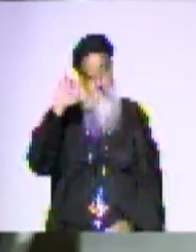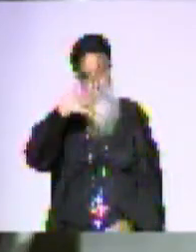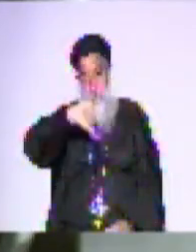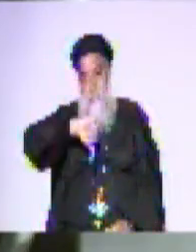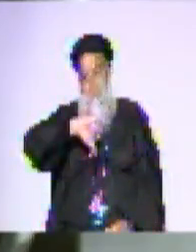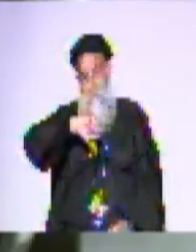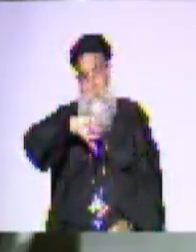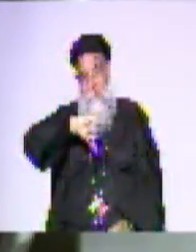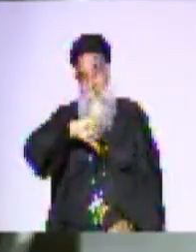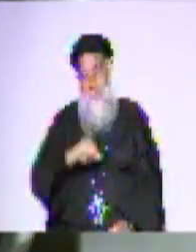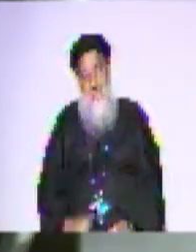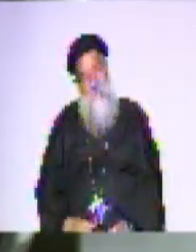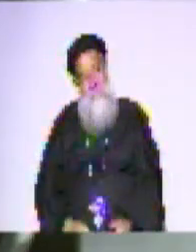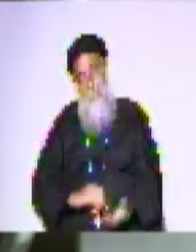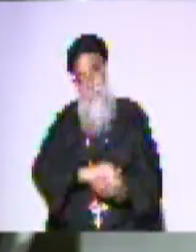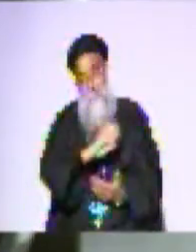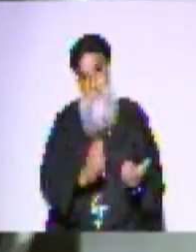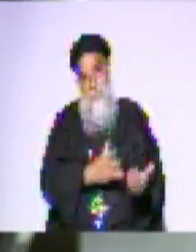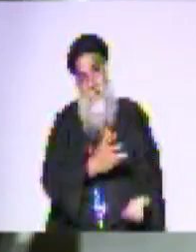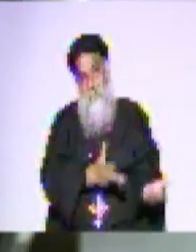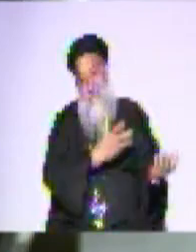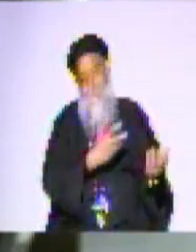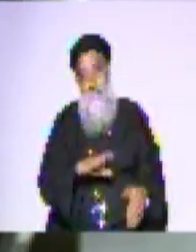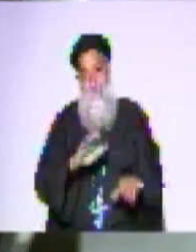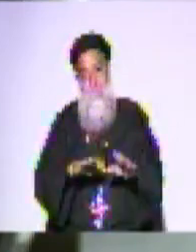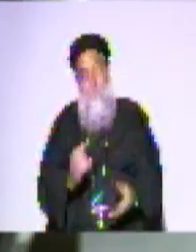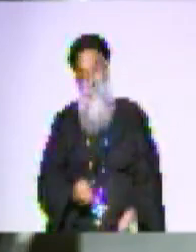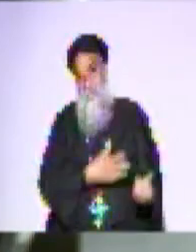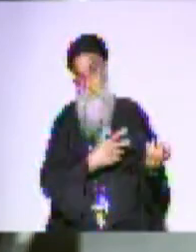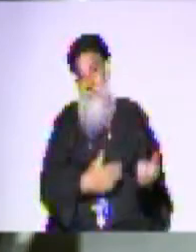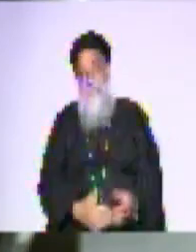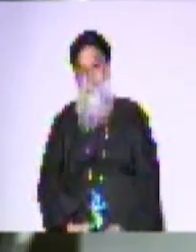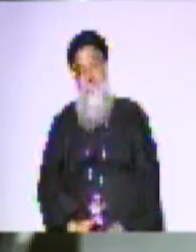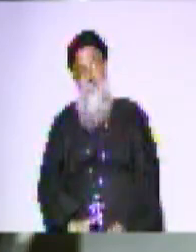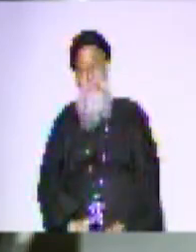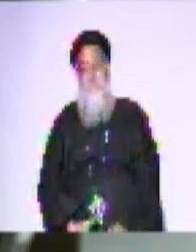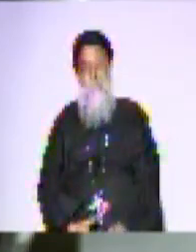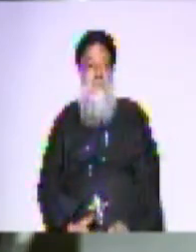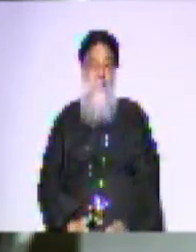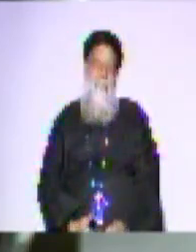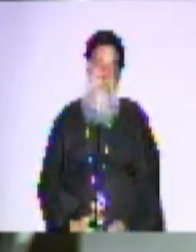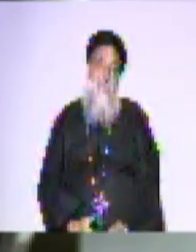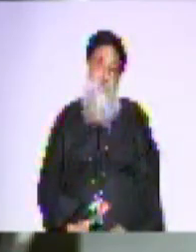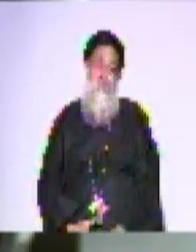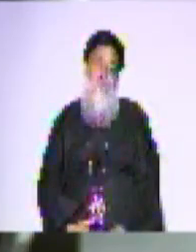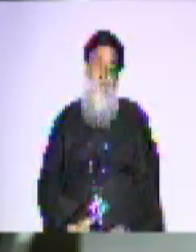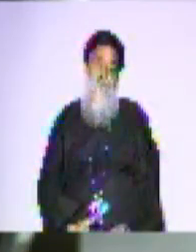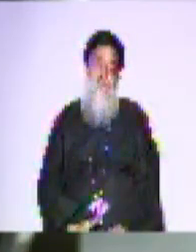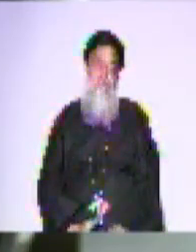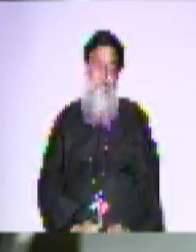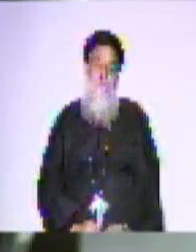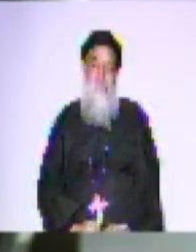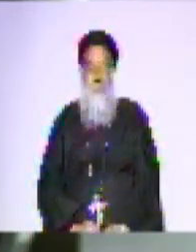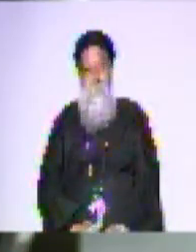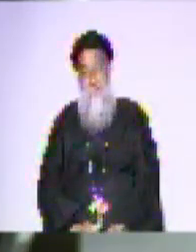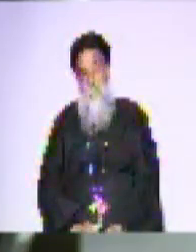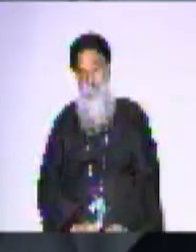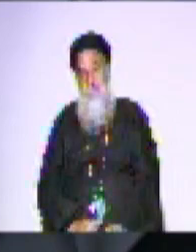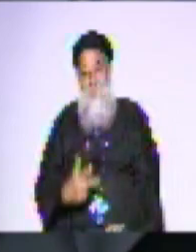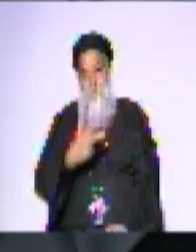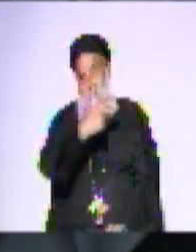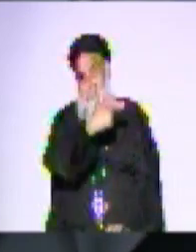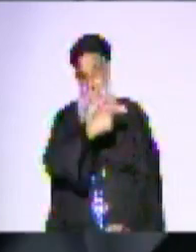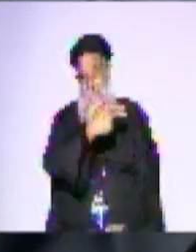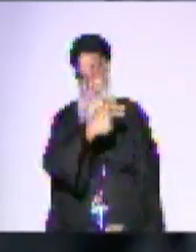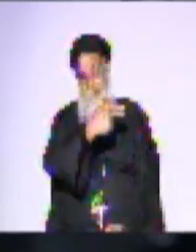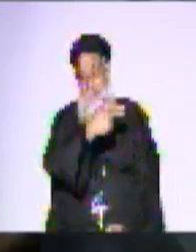الطعام طبعا هتكون الدينونة هي المجازاة بقى. يا سيدنا نستأذن